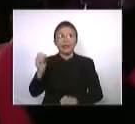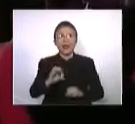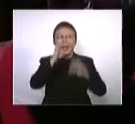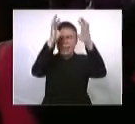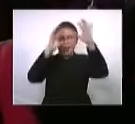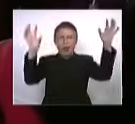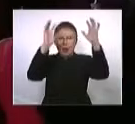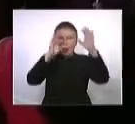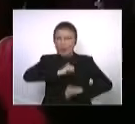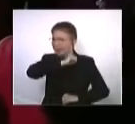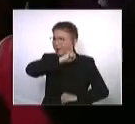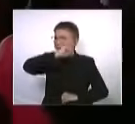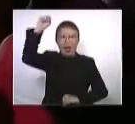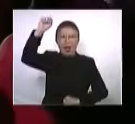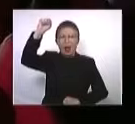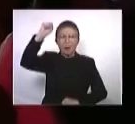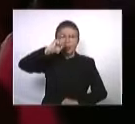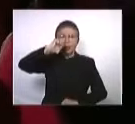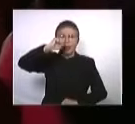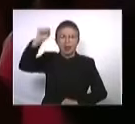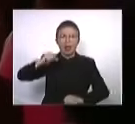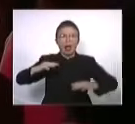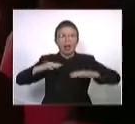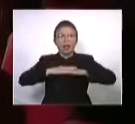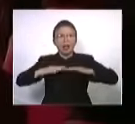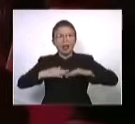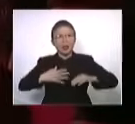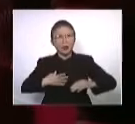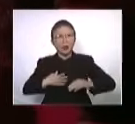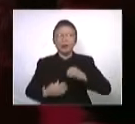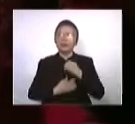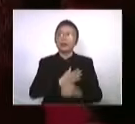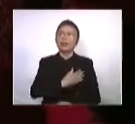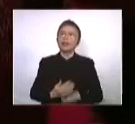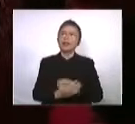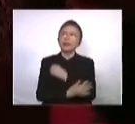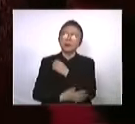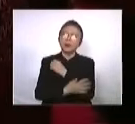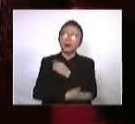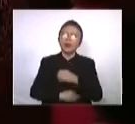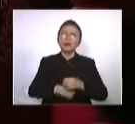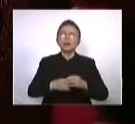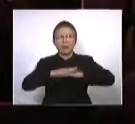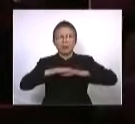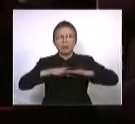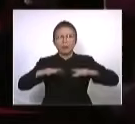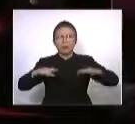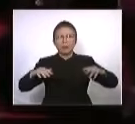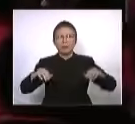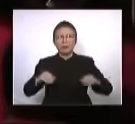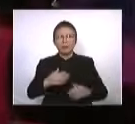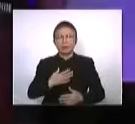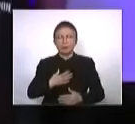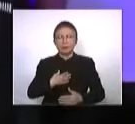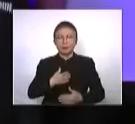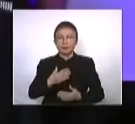capres maupun cawapres yang berdebat nanti Nah kita lihat eh nanti adalah debat capres ya maka Ee tidak akan